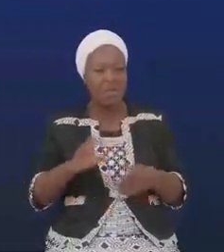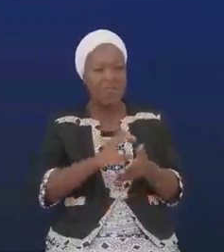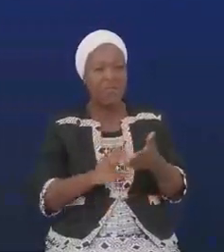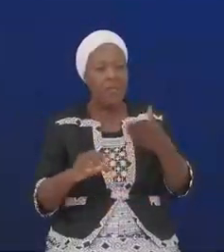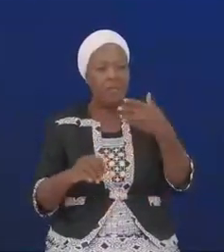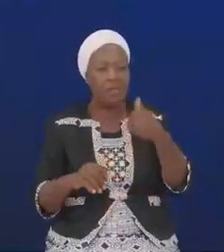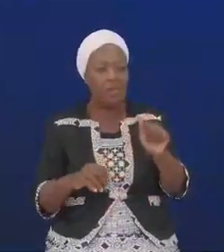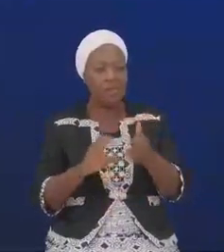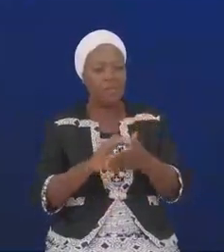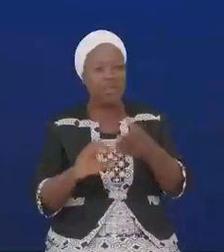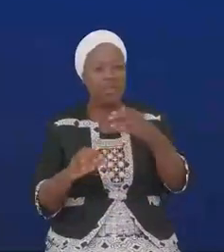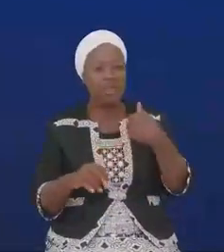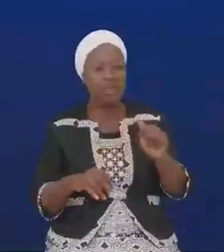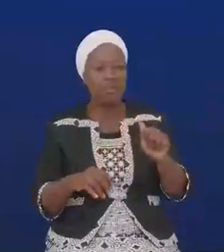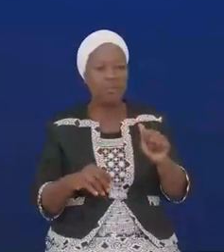dit: